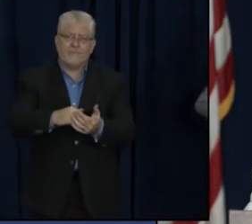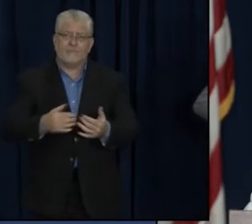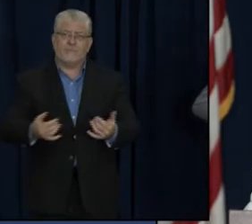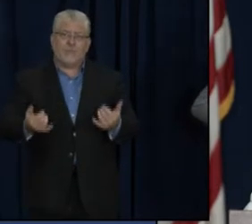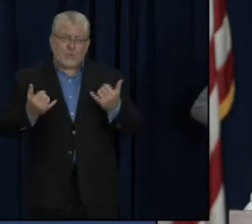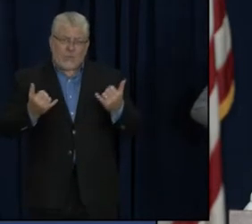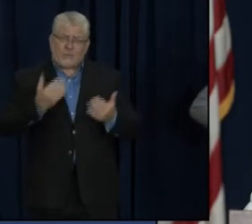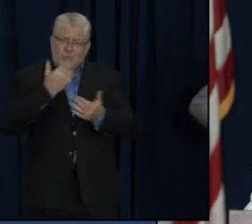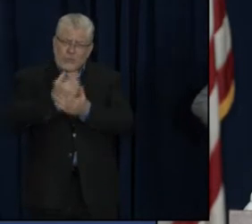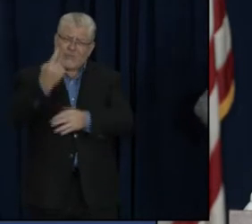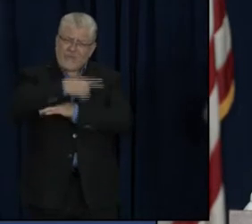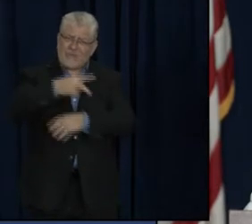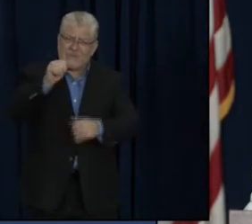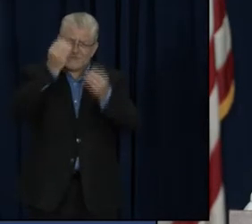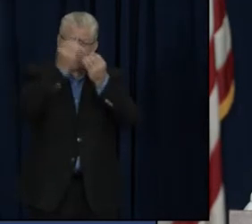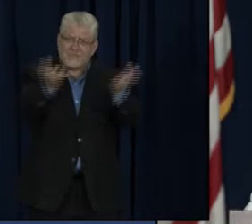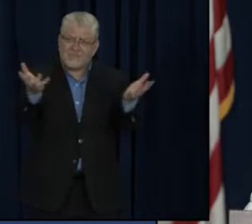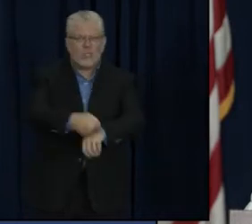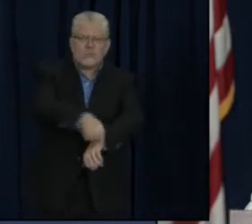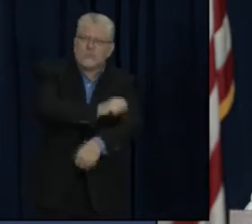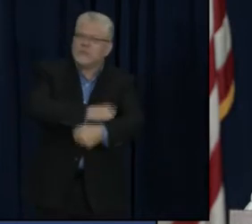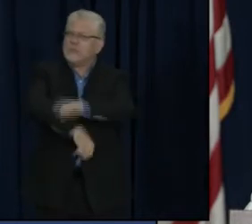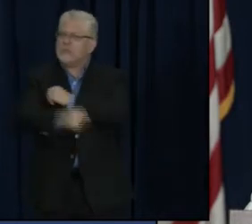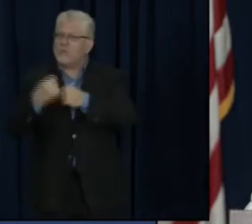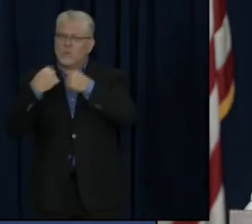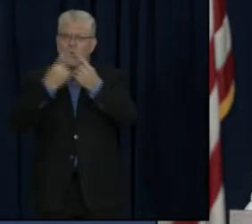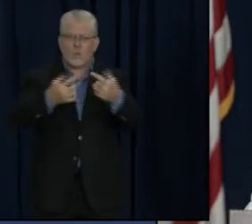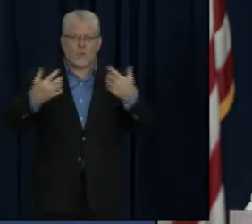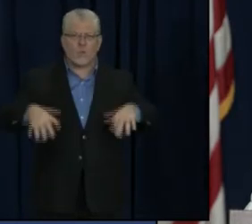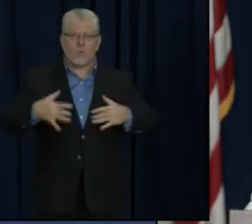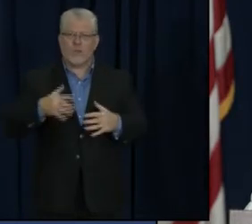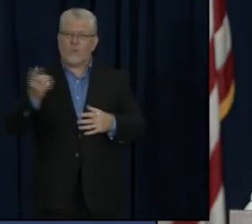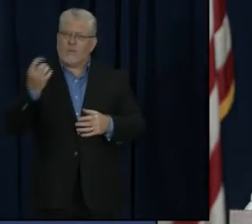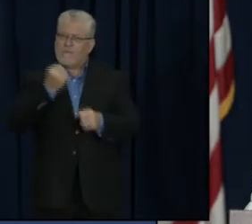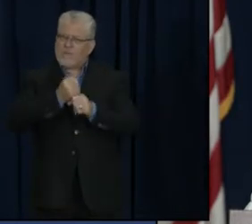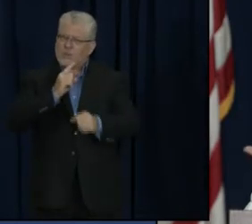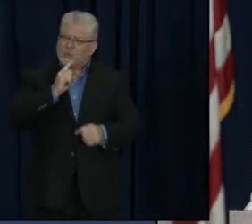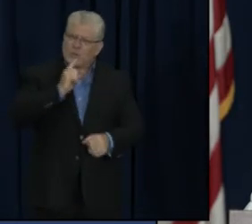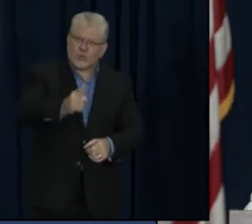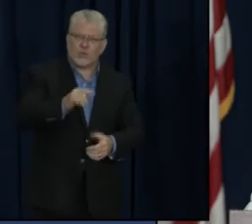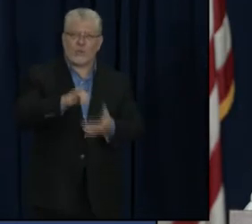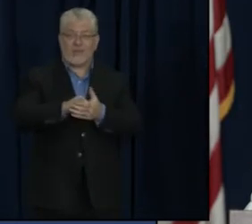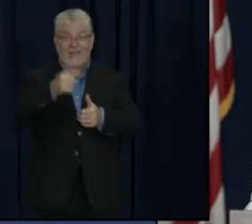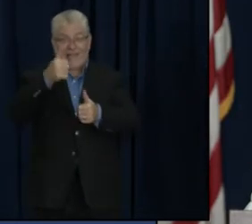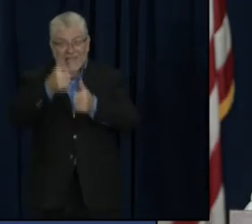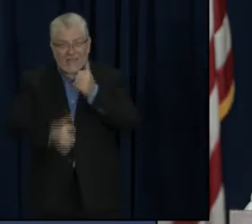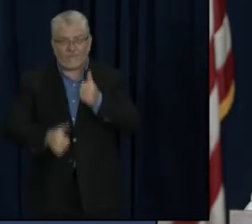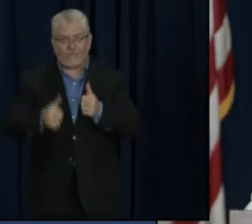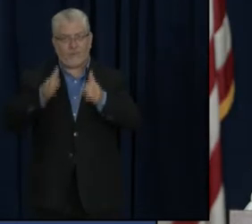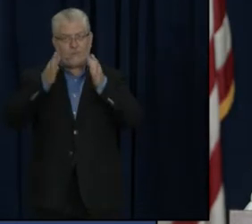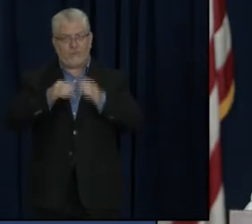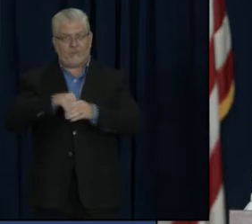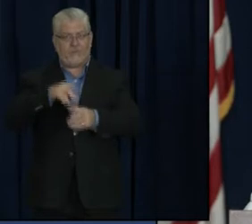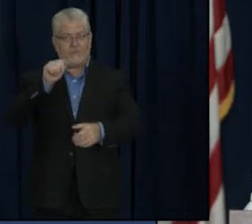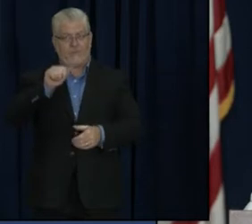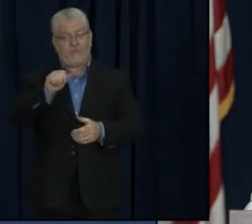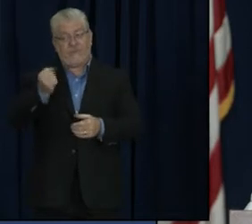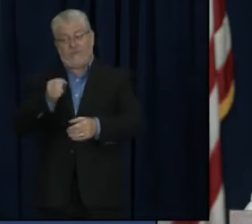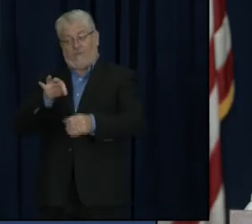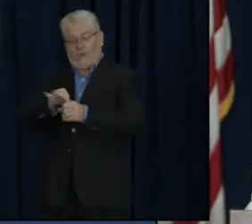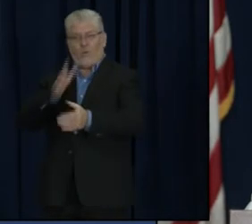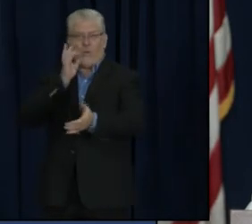المسيرة وسنتيح لكل مواطن وناخب أن يدلي بصوته، ويحق له